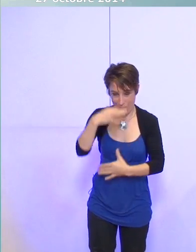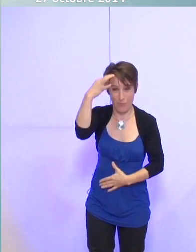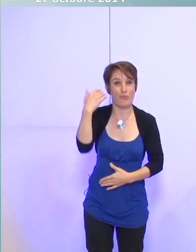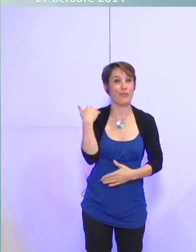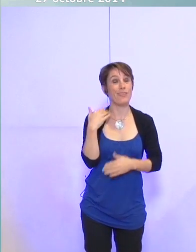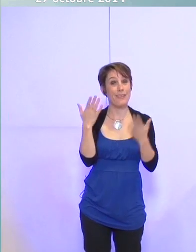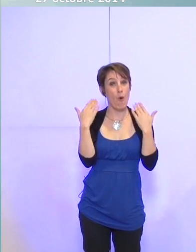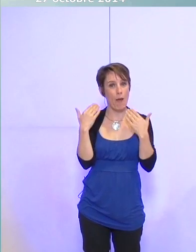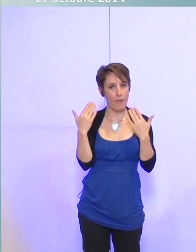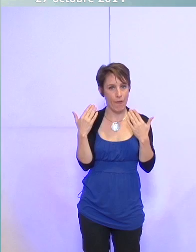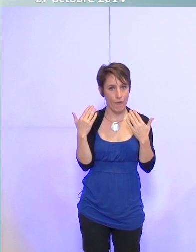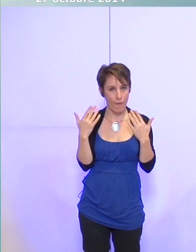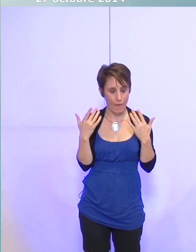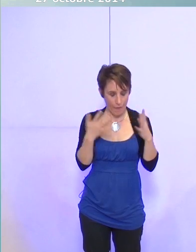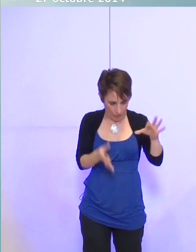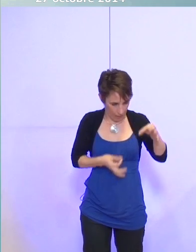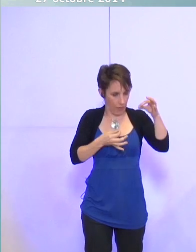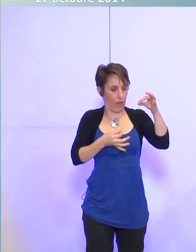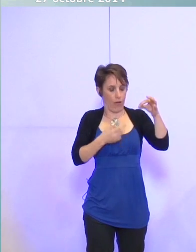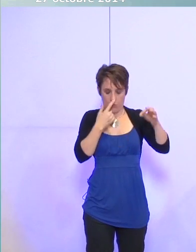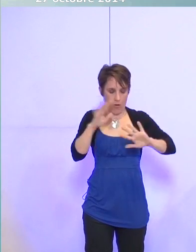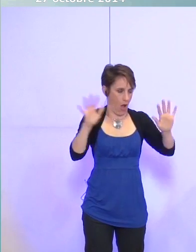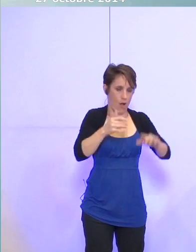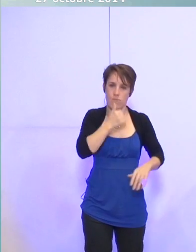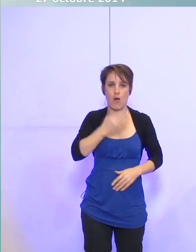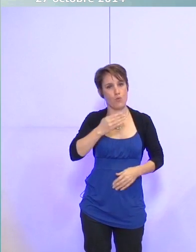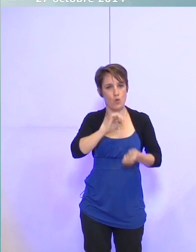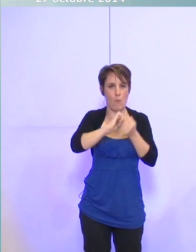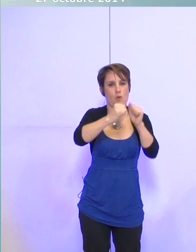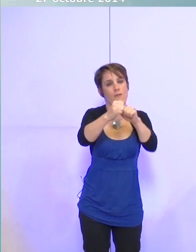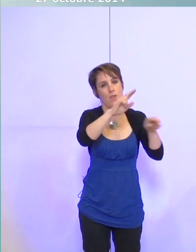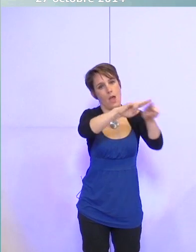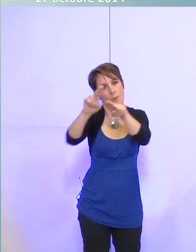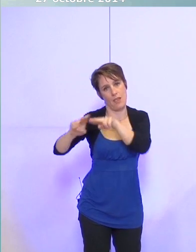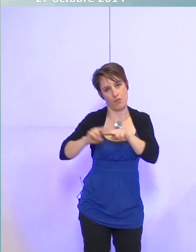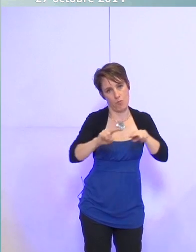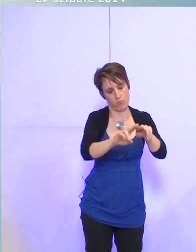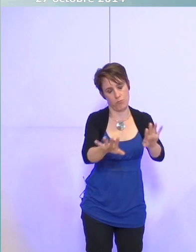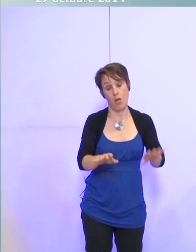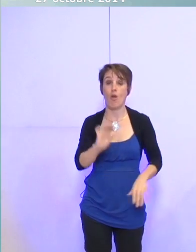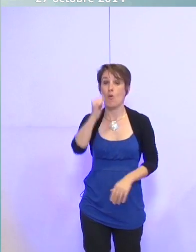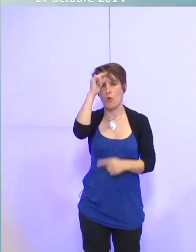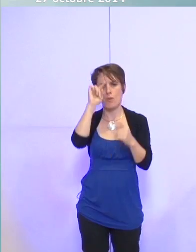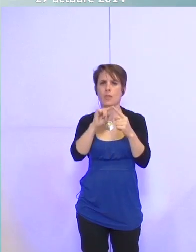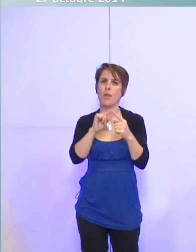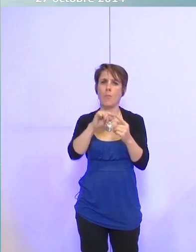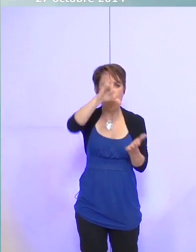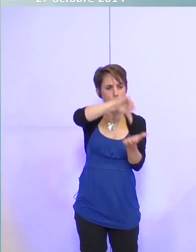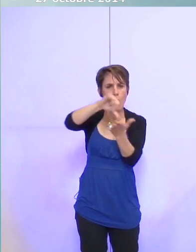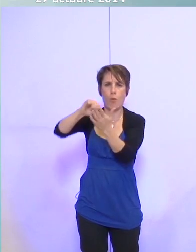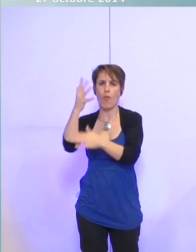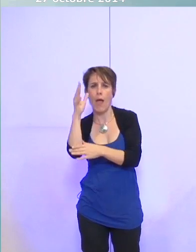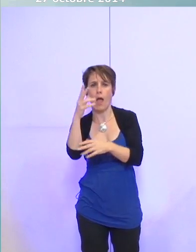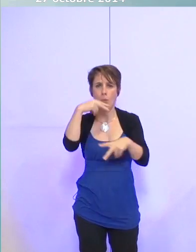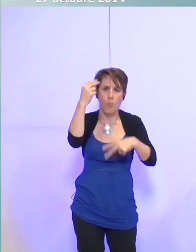pour modifier quelques aménagements à plusieurs niveaux. Tout d'abord, strictement du point de vue de la végétalisation, nous